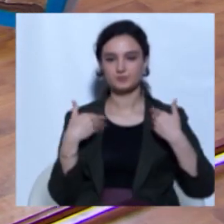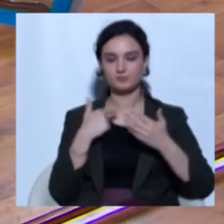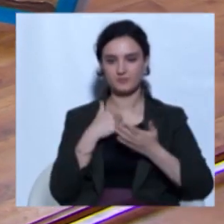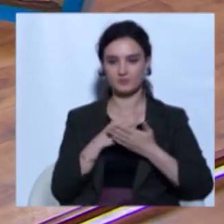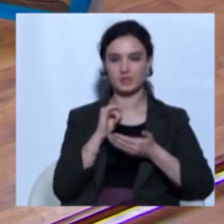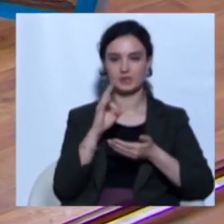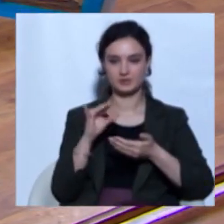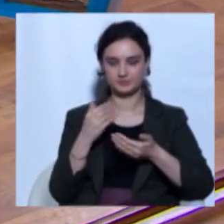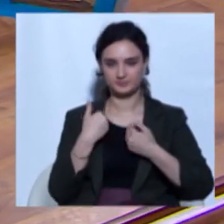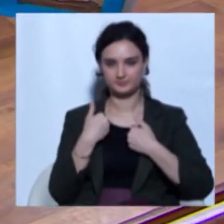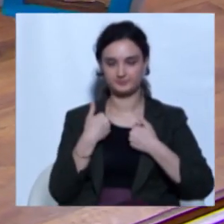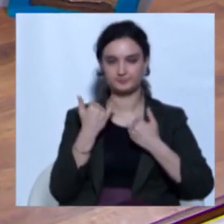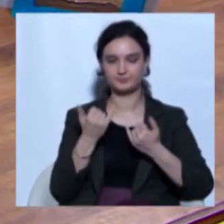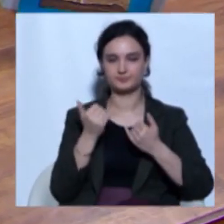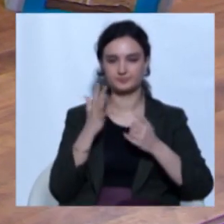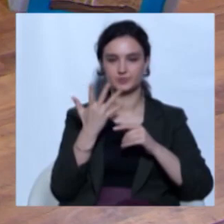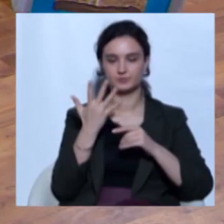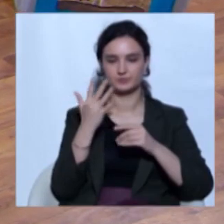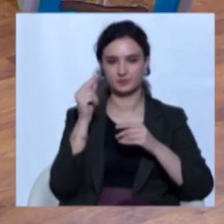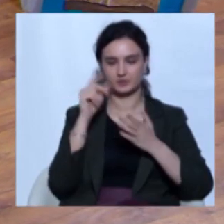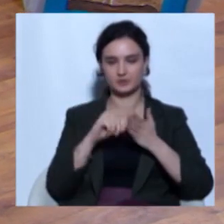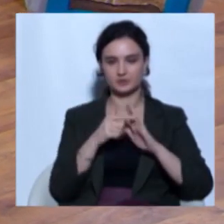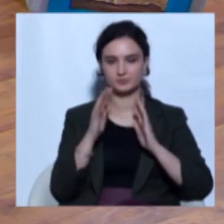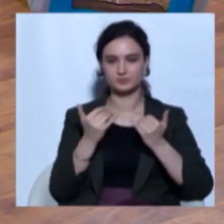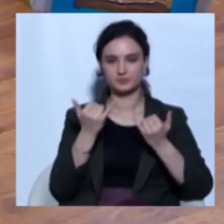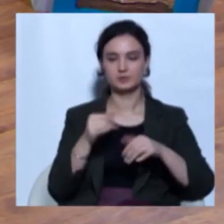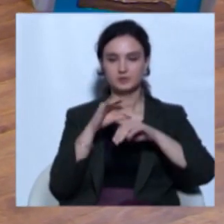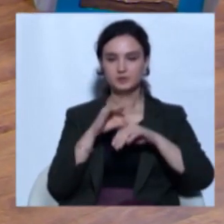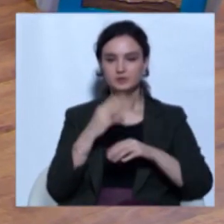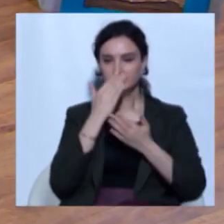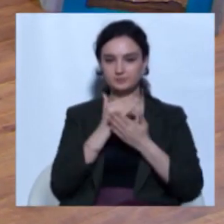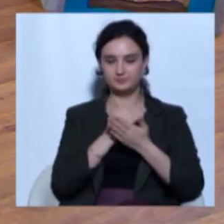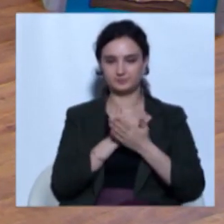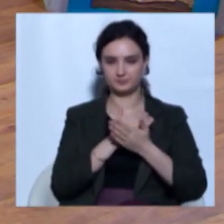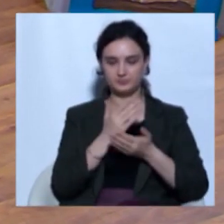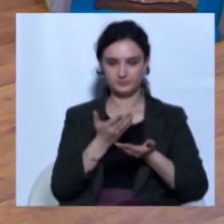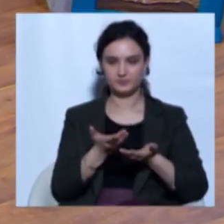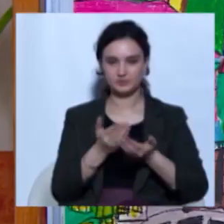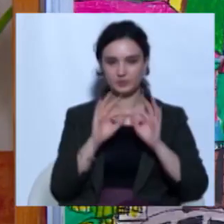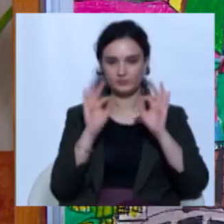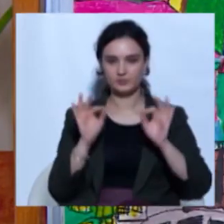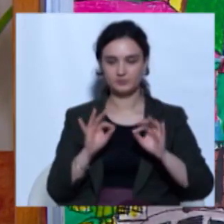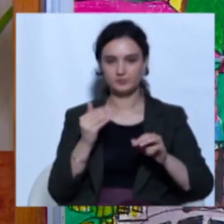გამარჯობა, მე ვარ ანი. დღეს მე 5 კლას ჩაგეტარებ სახვითი ხელოვნების გაკვეთილს.